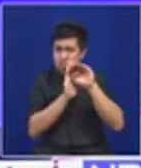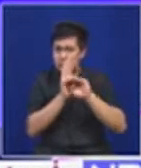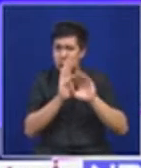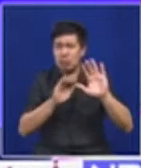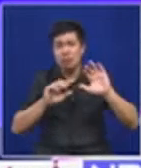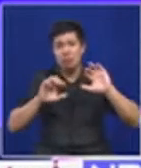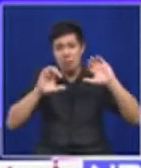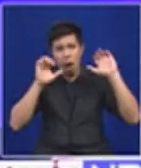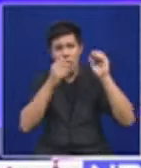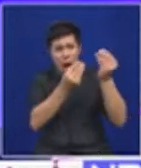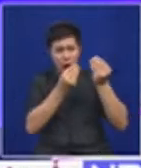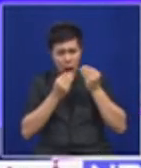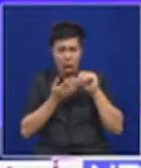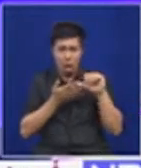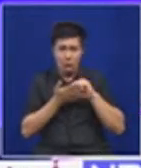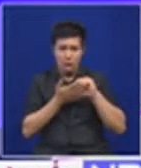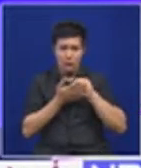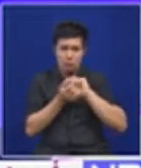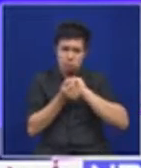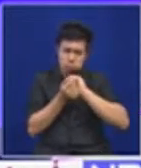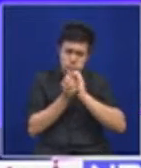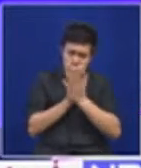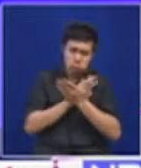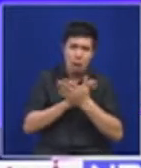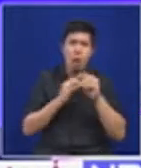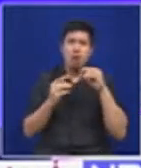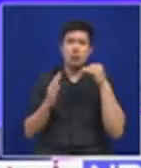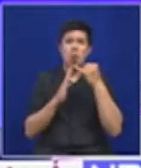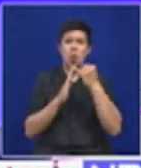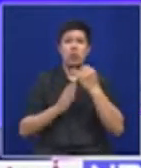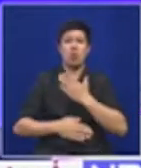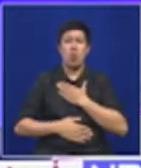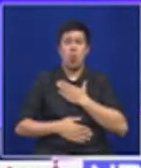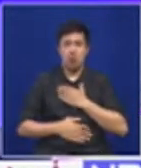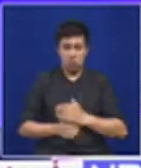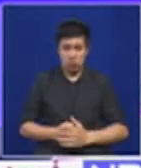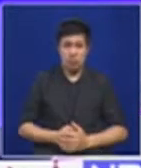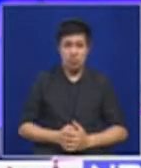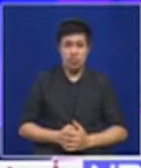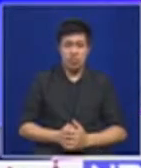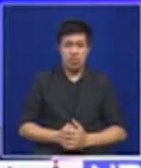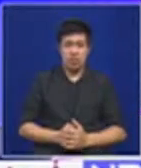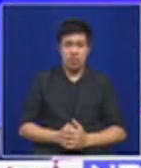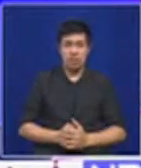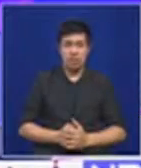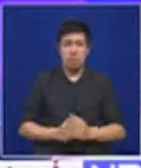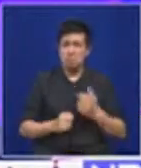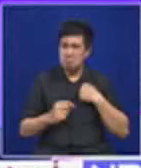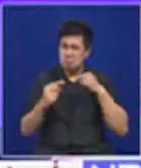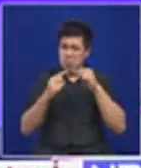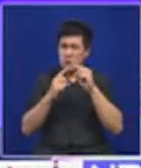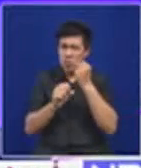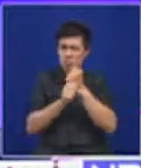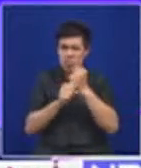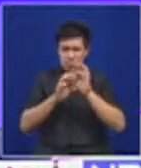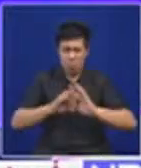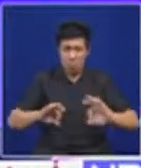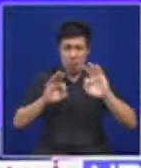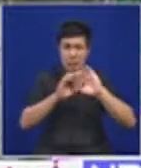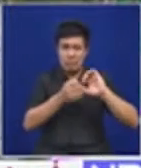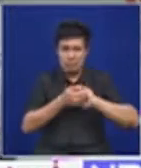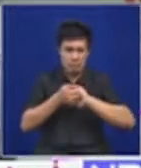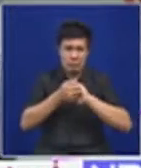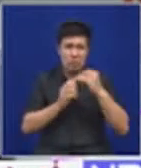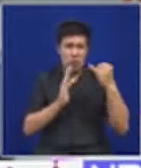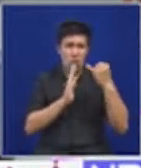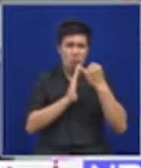ะครับแล้วก็มาปรับแก้ไขในบริบทของบึงกาฬ ครับ แต่ที่สำคัญที่สุดเนี่ยนะครับความร่วมมือระหว่างจังหวัดบึงกาฬกับ